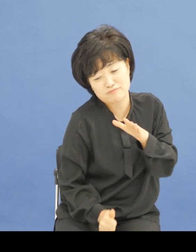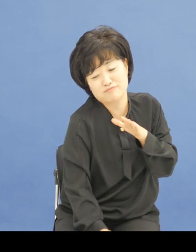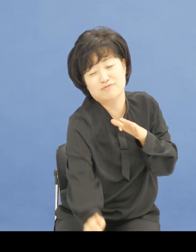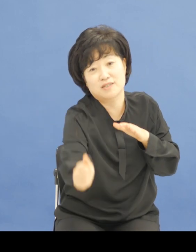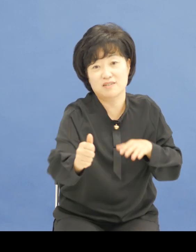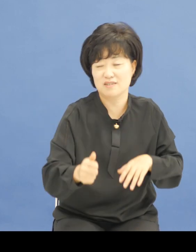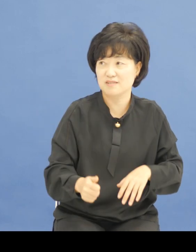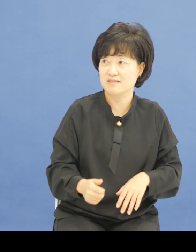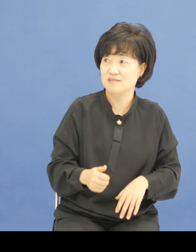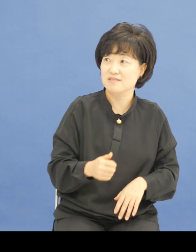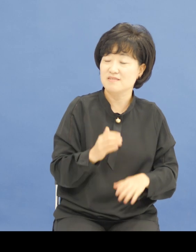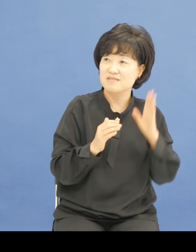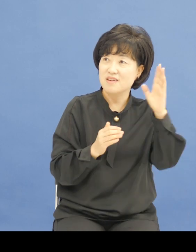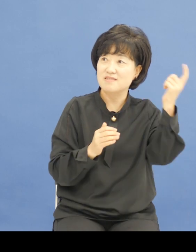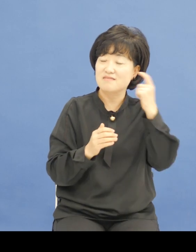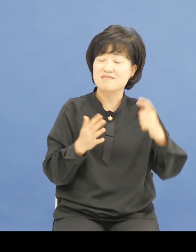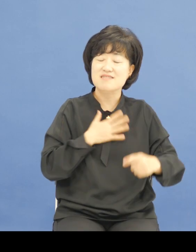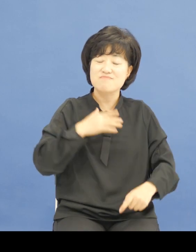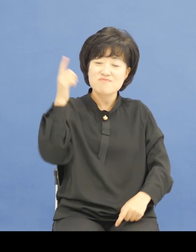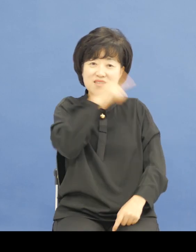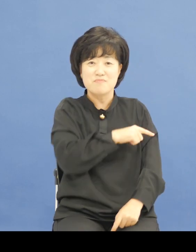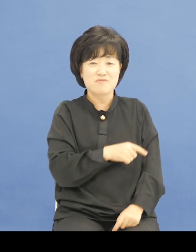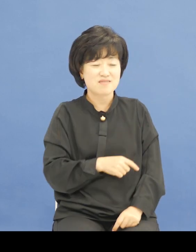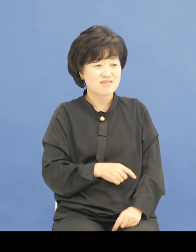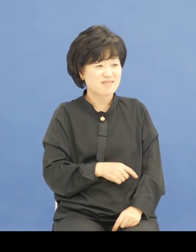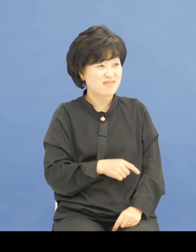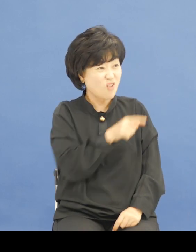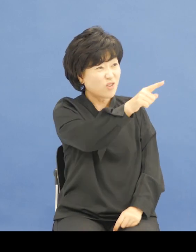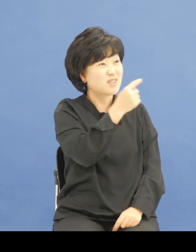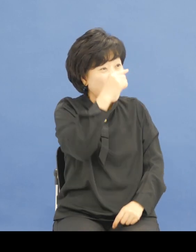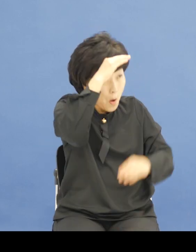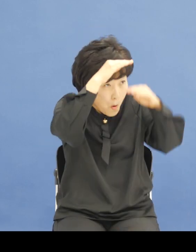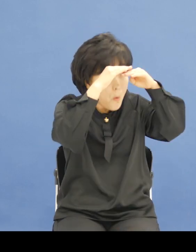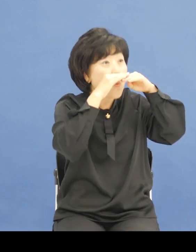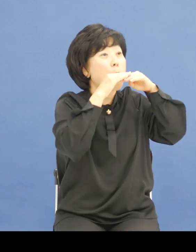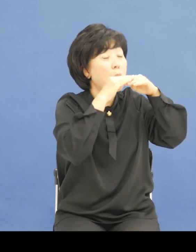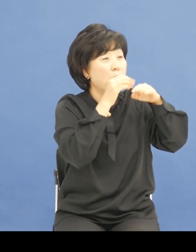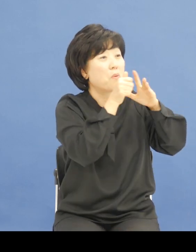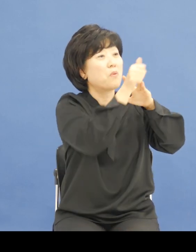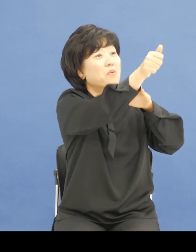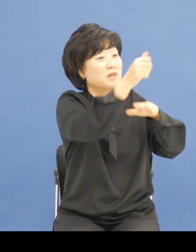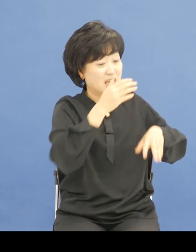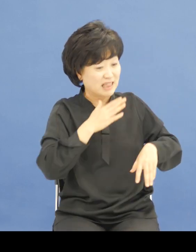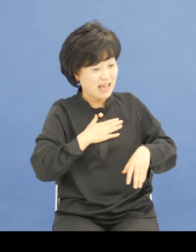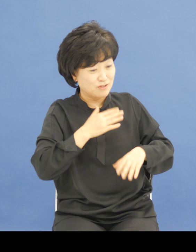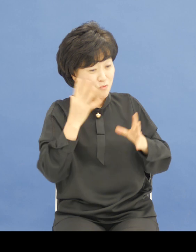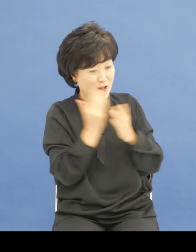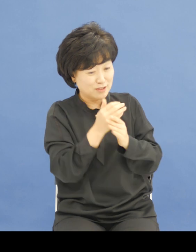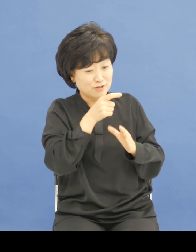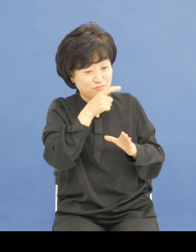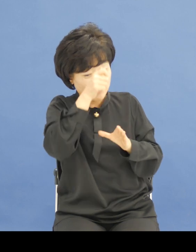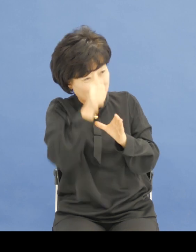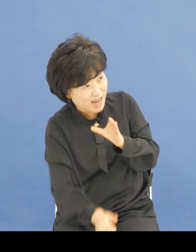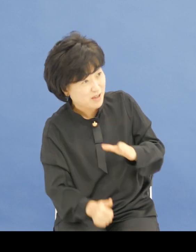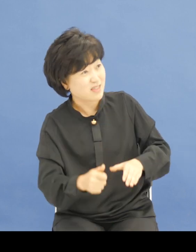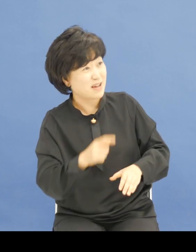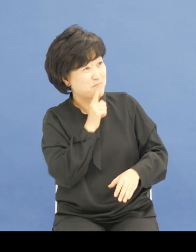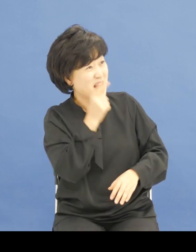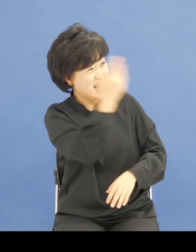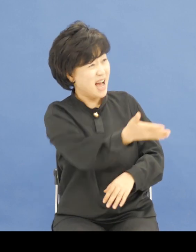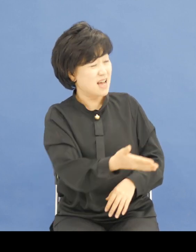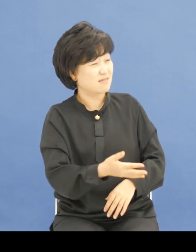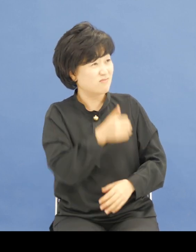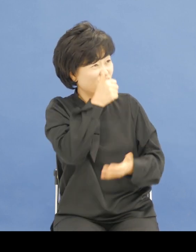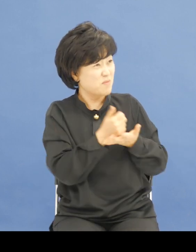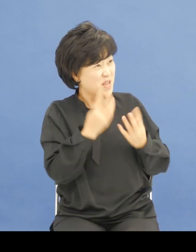고개라도 나왔는데 나는 들어간단 말이야? 웃기는 소리 하고 있네 했는데 그 말이 네. 농담처럼